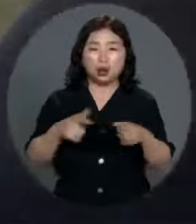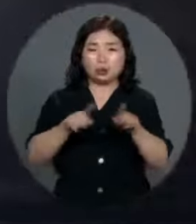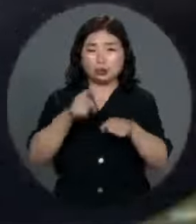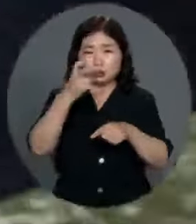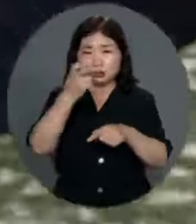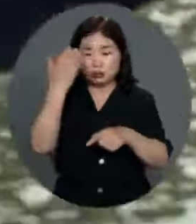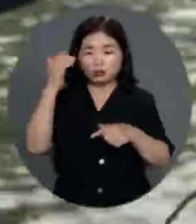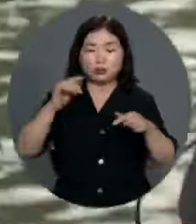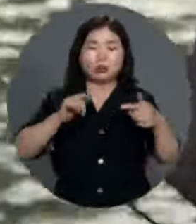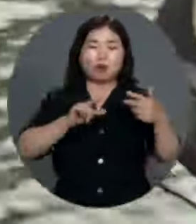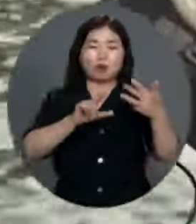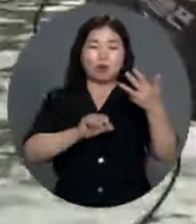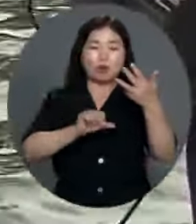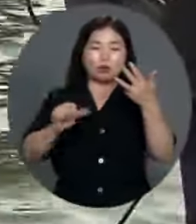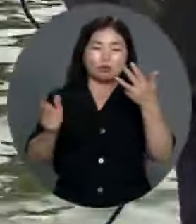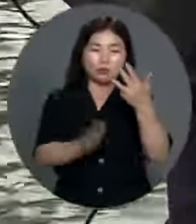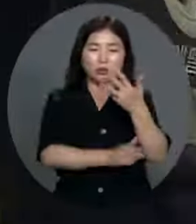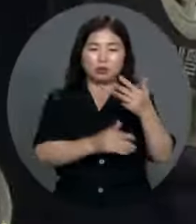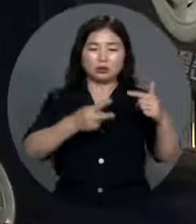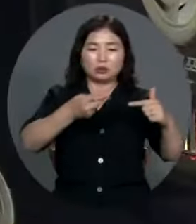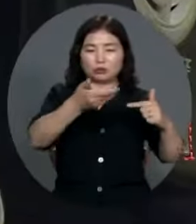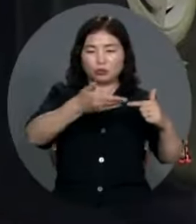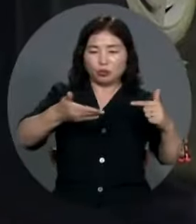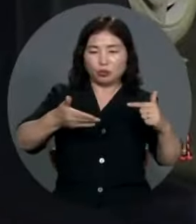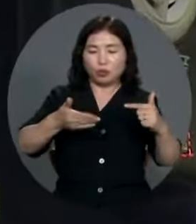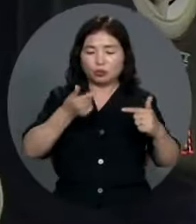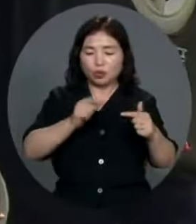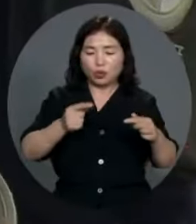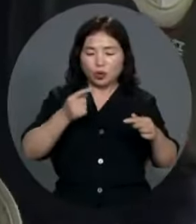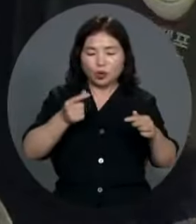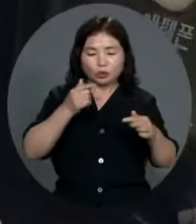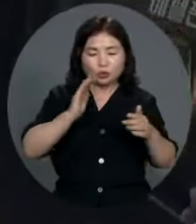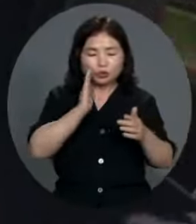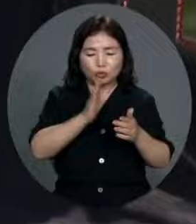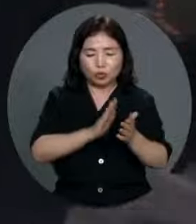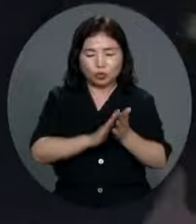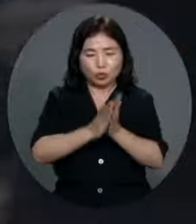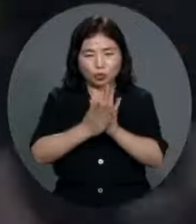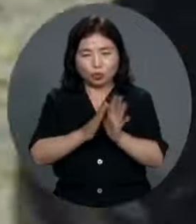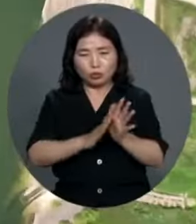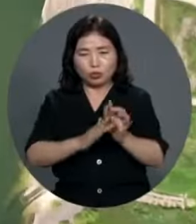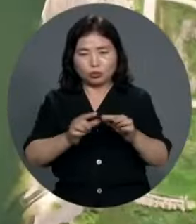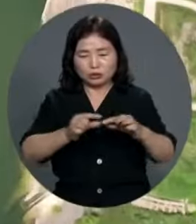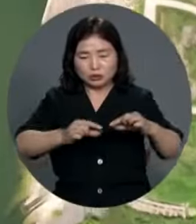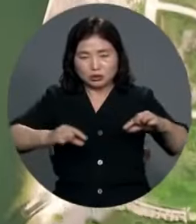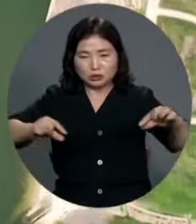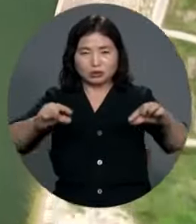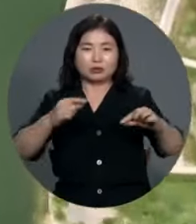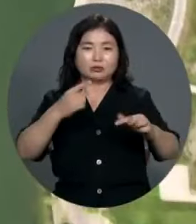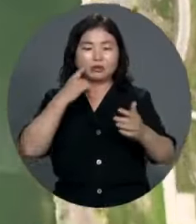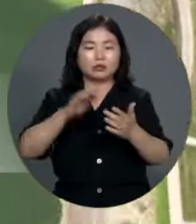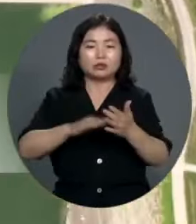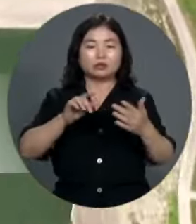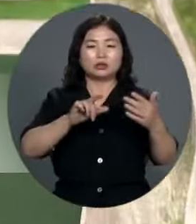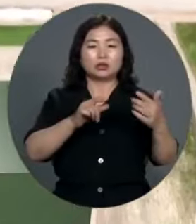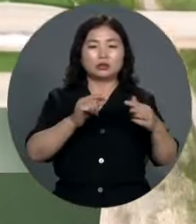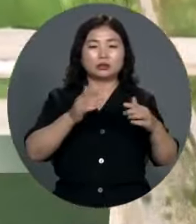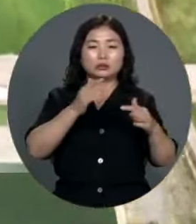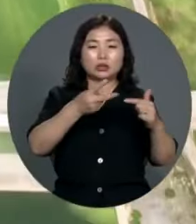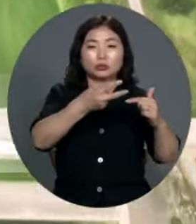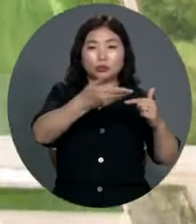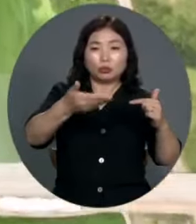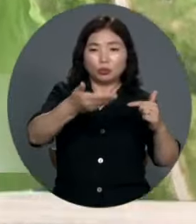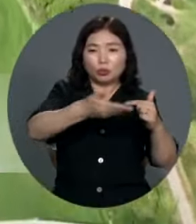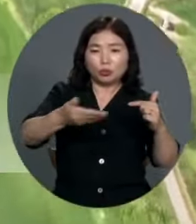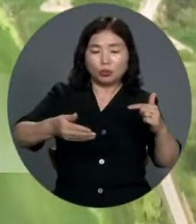공동조사단은 지난 5일부터 대구 인근 낙동강에서 녹조띠가 보이기 시작했다고 밝혔습니다. 지난 11일부터는 낙동강